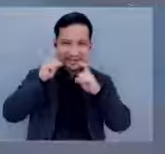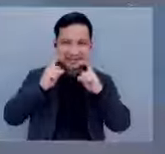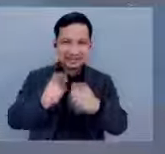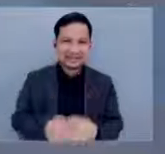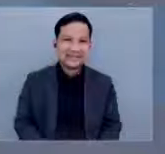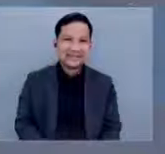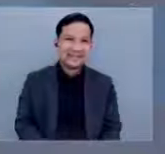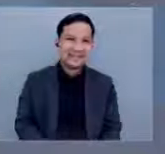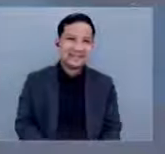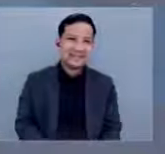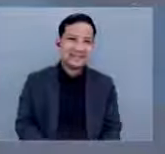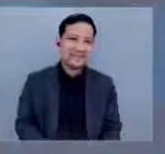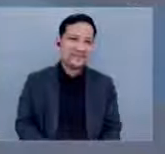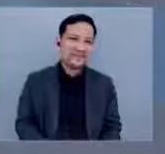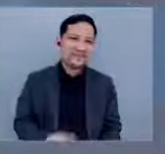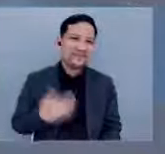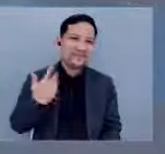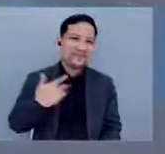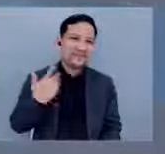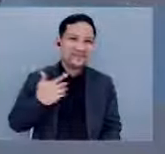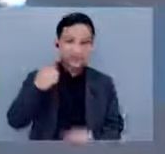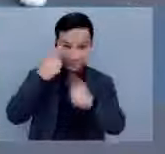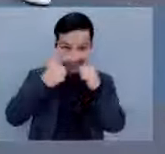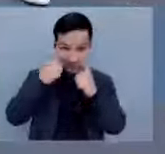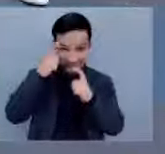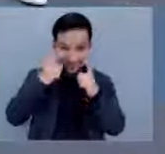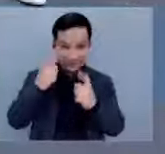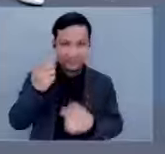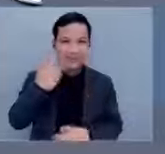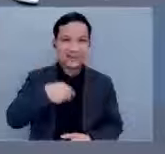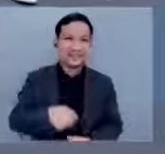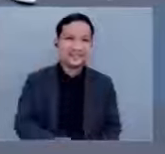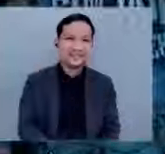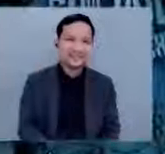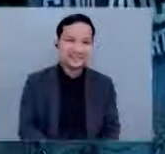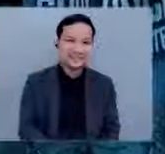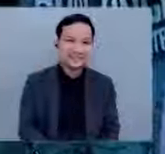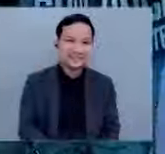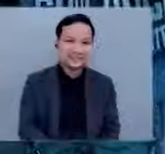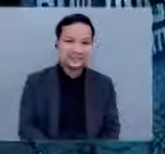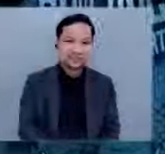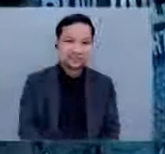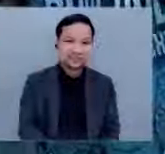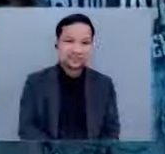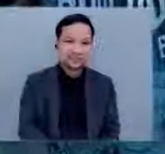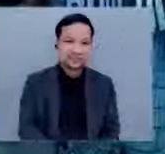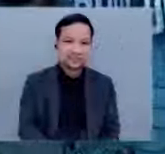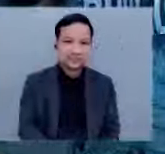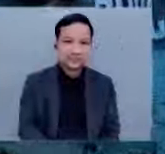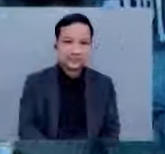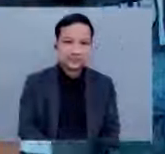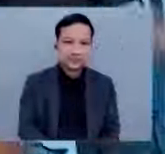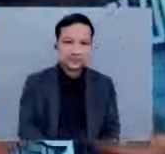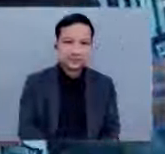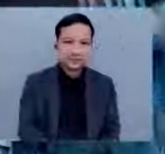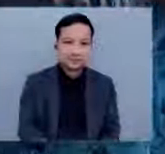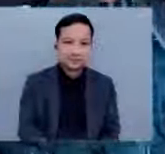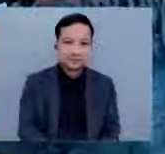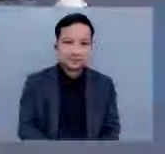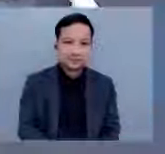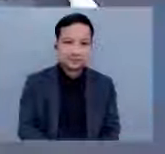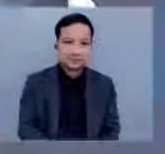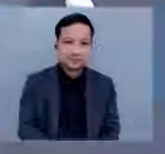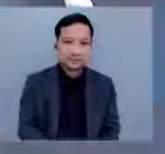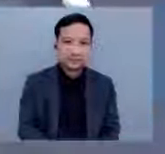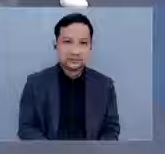pakita may project. Ready siya, ready. Go, go, yeah! Ano yung facial? Oh, direct pa music naman. Music, please. Pa music. Let's go, DJ.